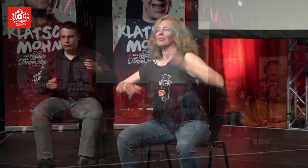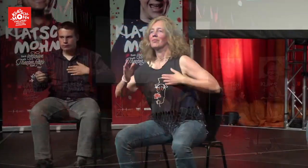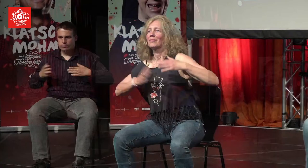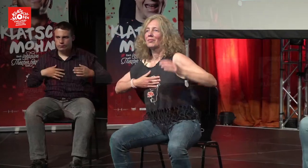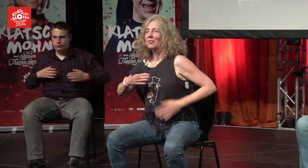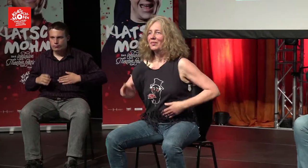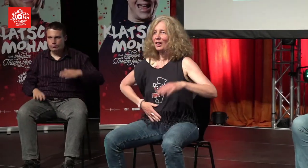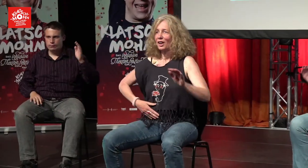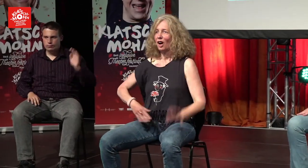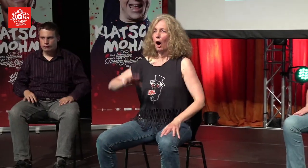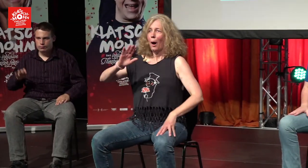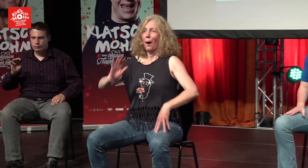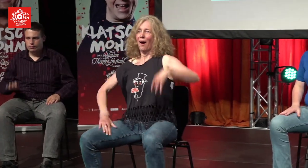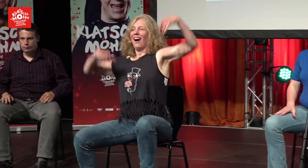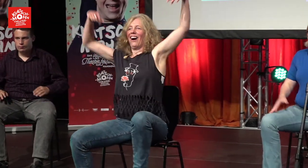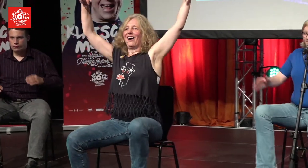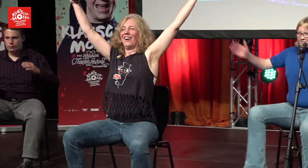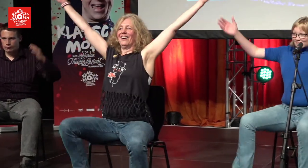roots.